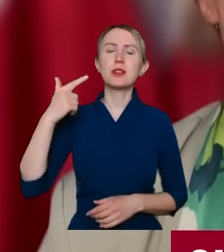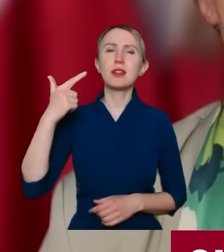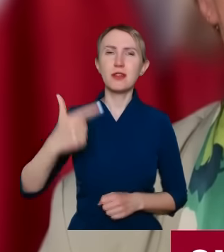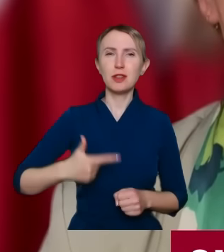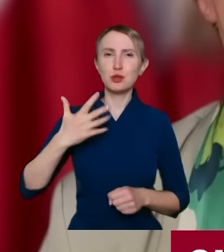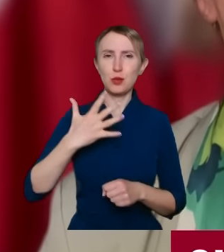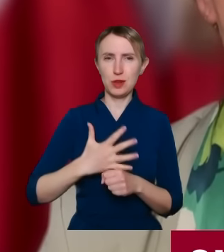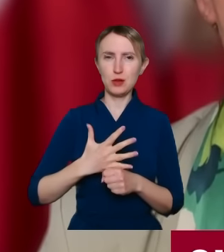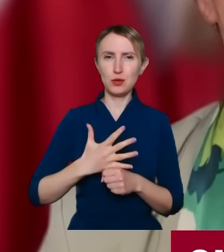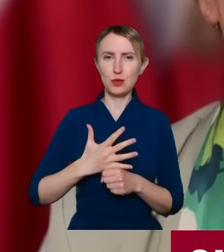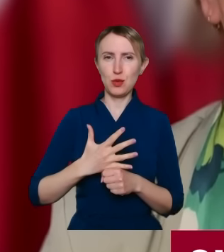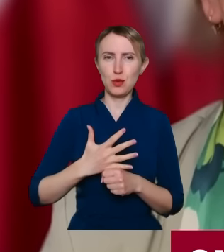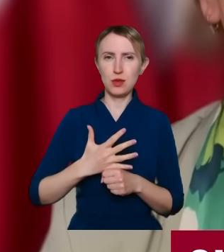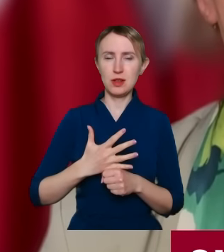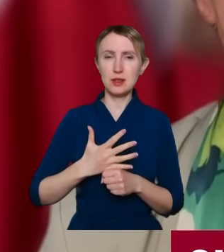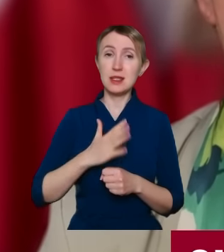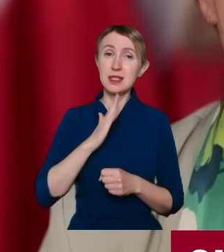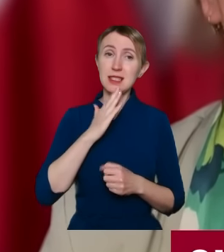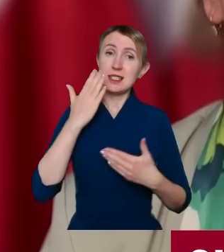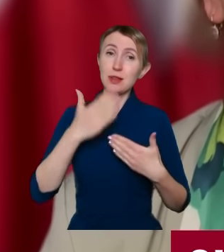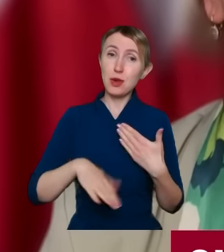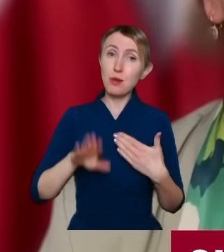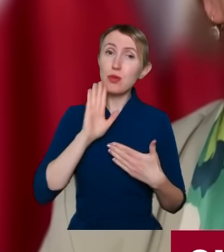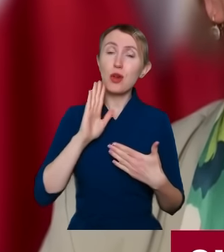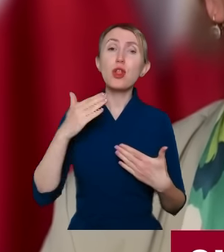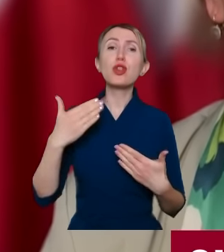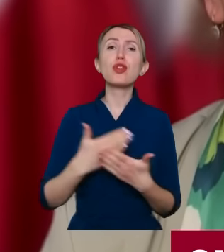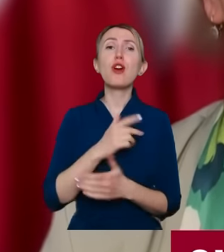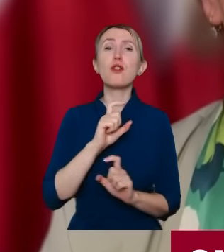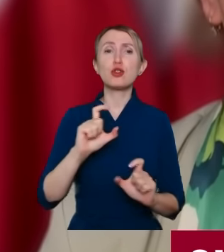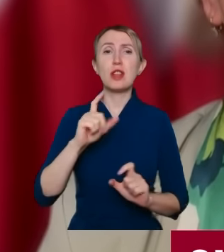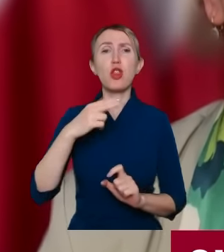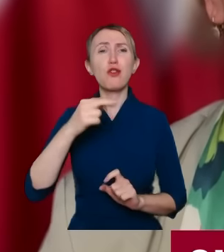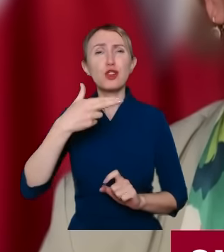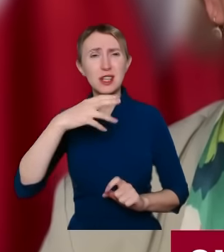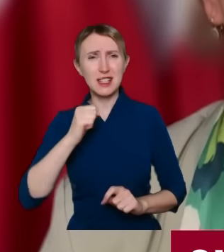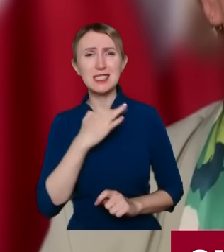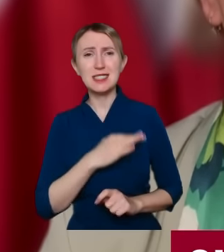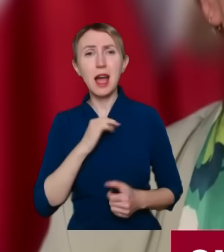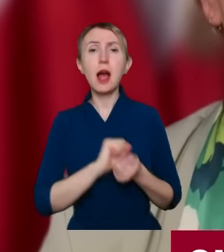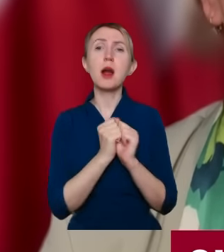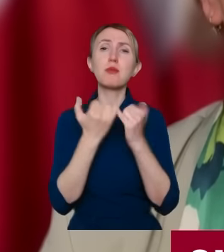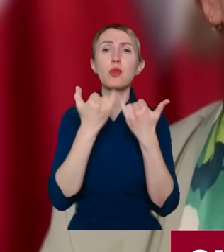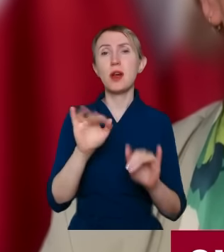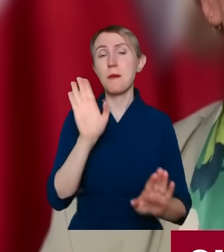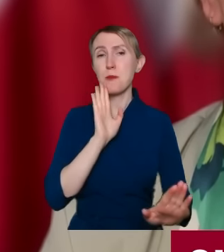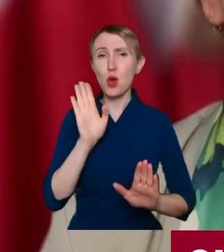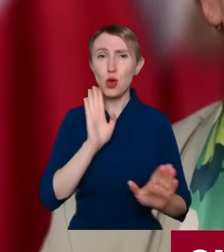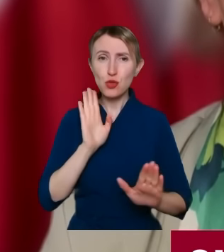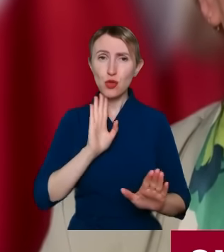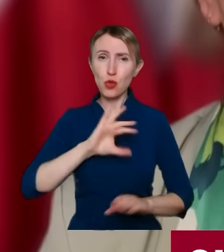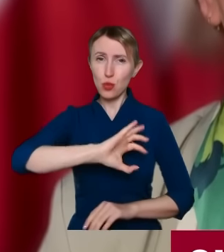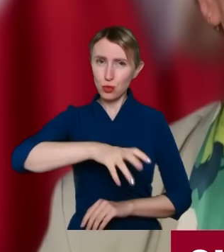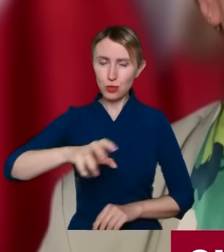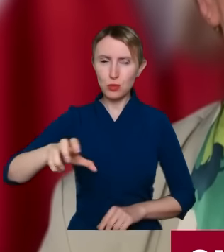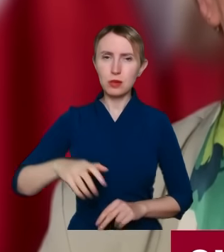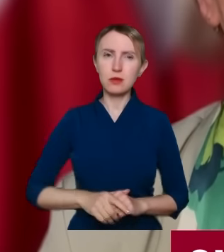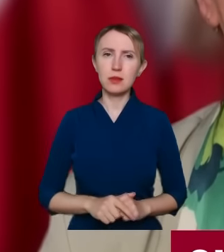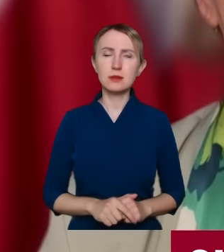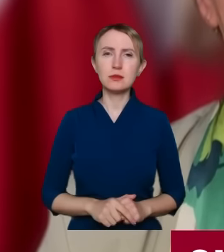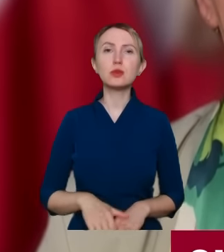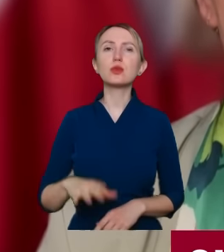Polska skończy tak jak nowoczesna czy inne tego rodzaju ugrupowania które